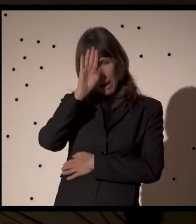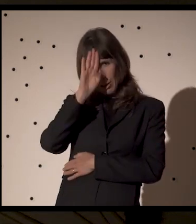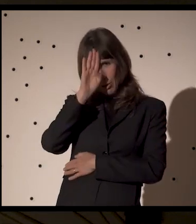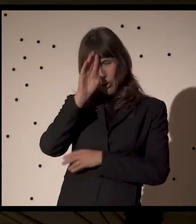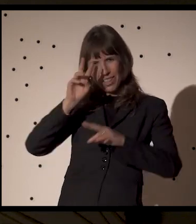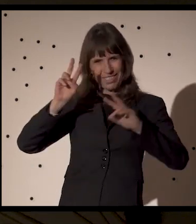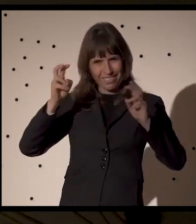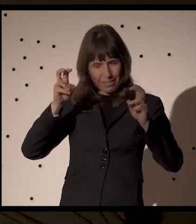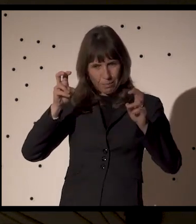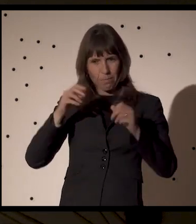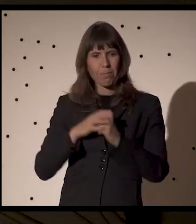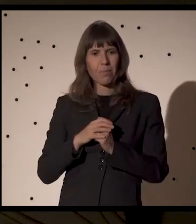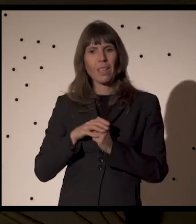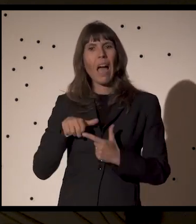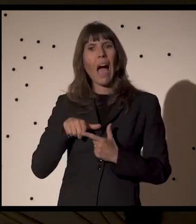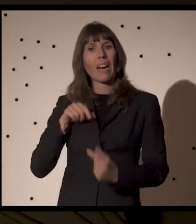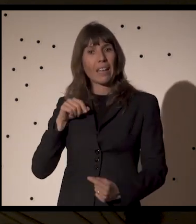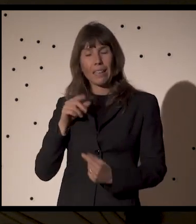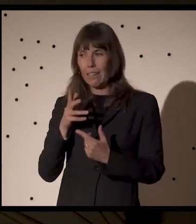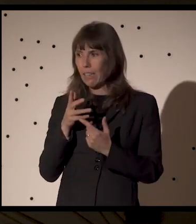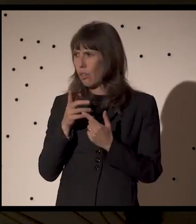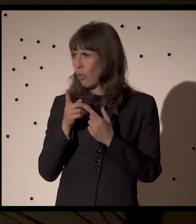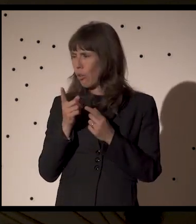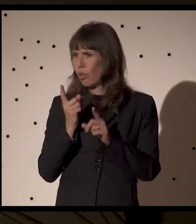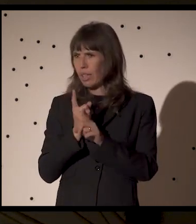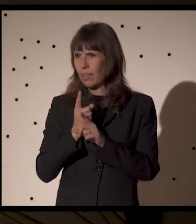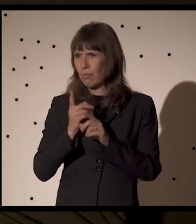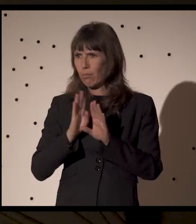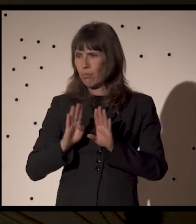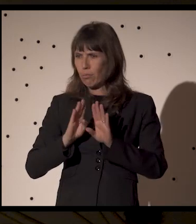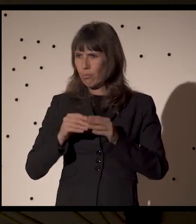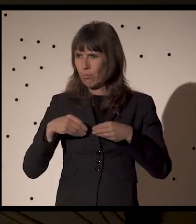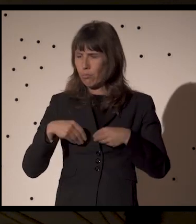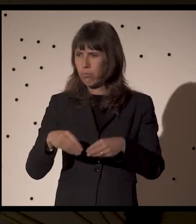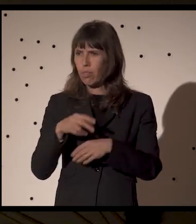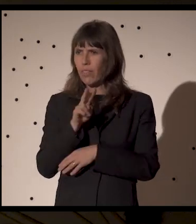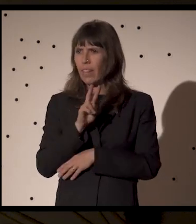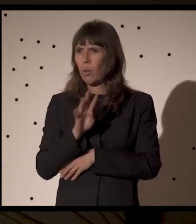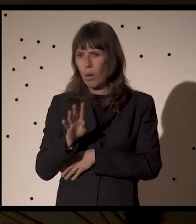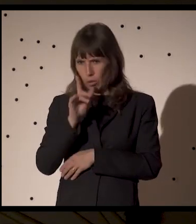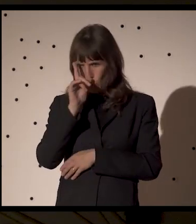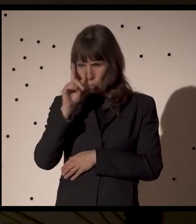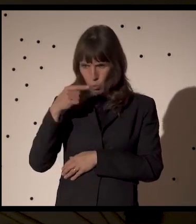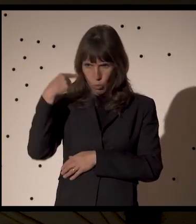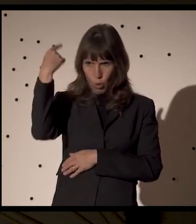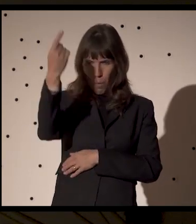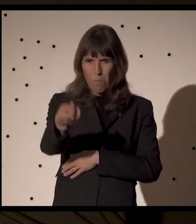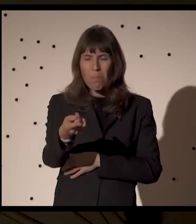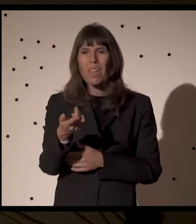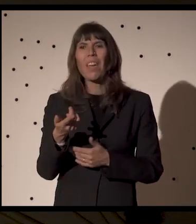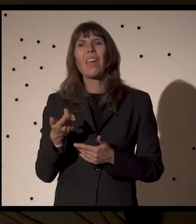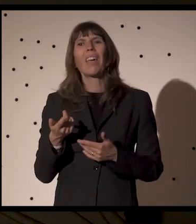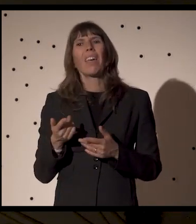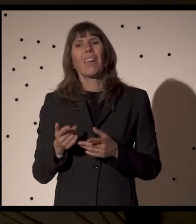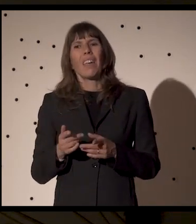ripresa dell'arlecchino servitore andrà in scena il 24 di luglio prossimo in omaggio al